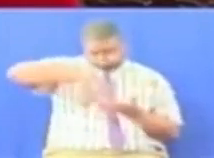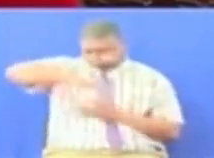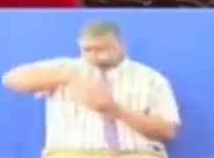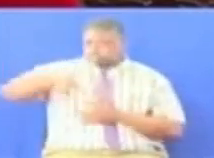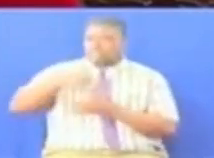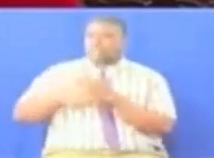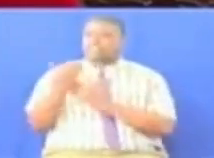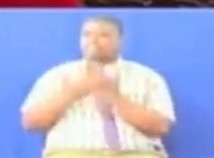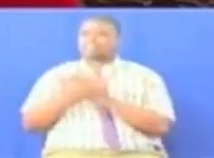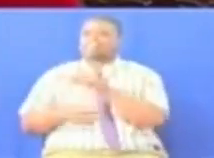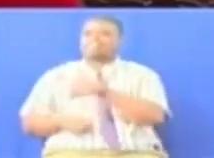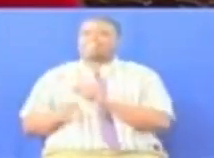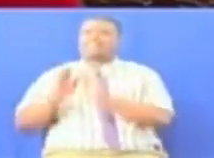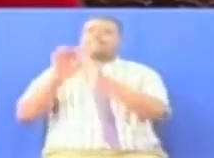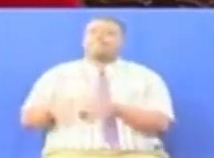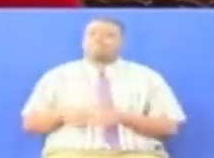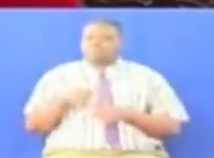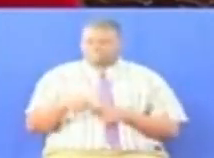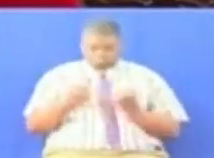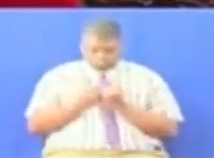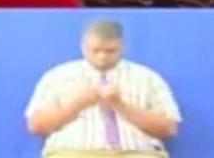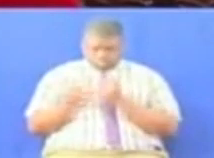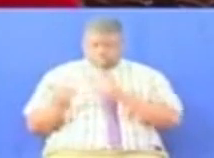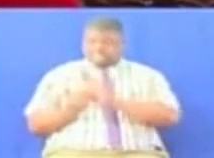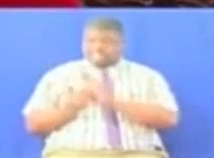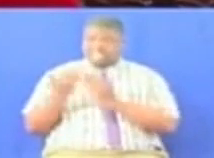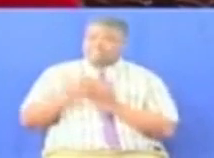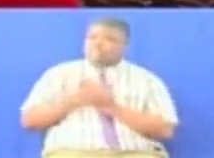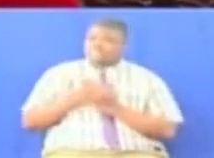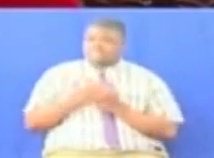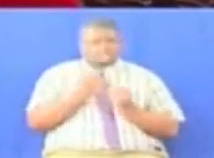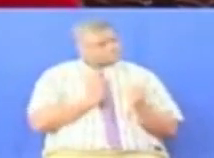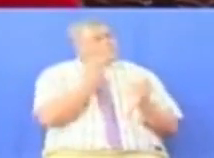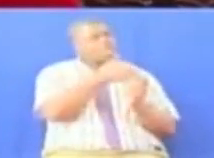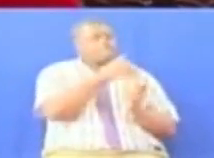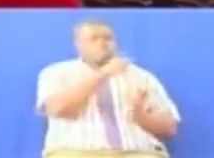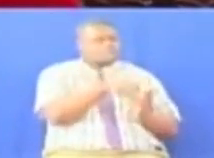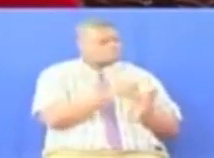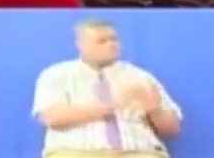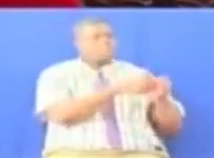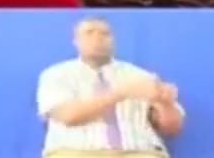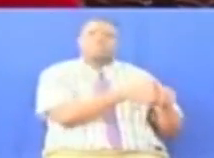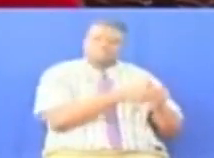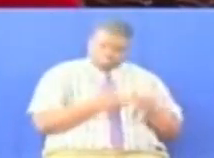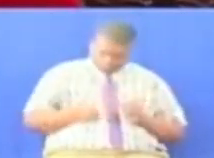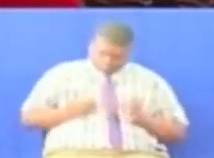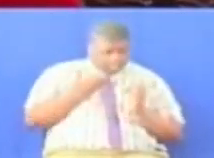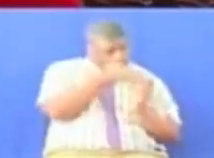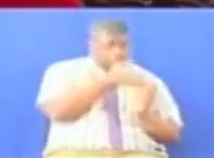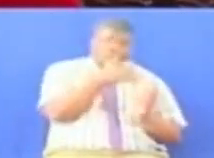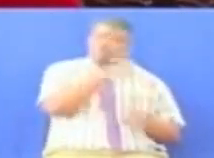Mheshimiwa Naibu Spika, bunge hili tukufu lina wajibu wa kutunga sheria za nchi ambazo hazipasi kutungwa kuwalenga watu fulani. Ikiwa tutatunga sheria kwa kuwalenga